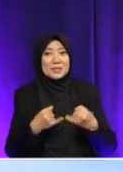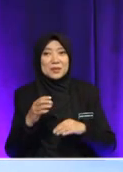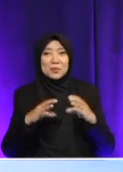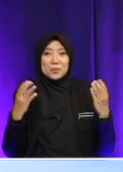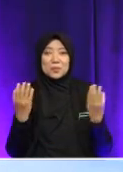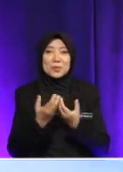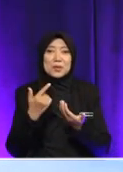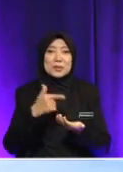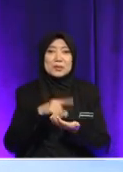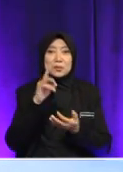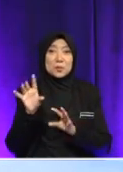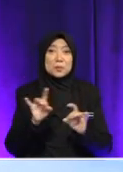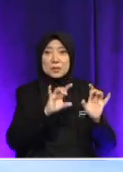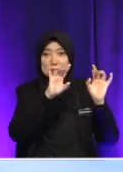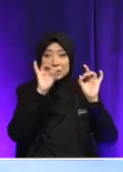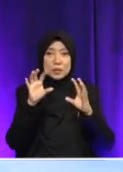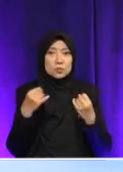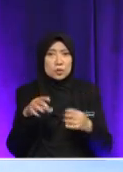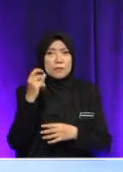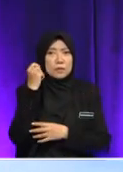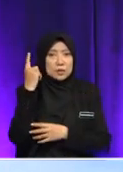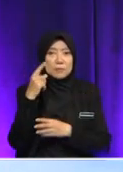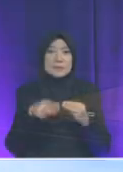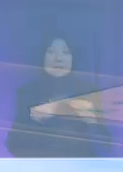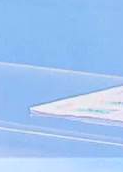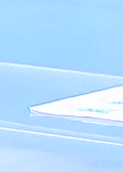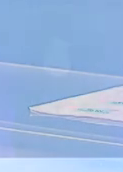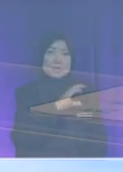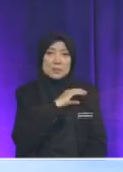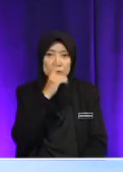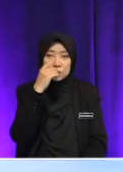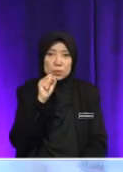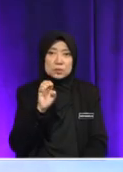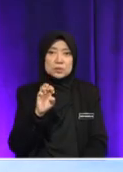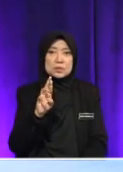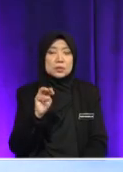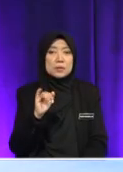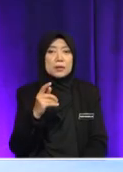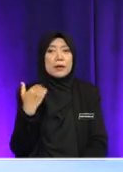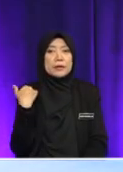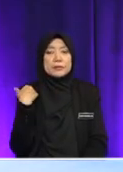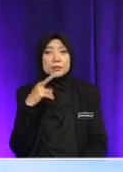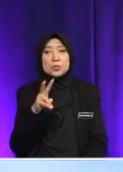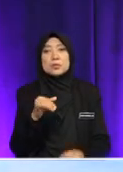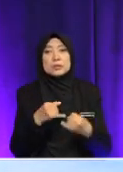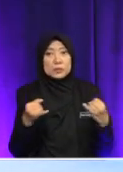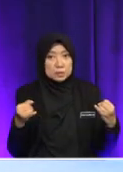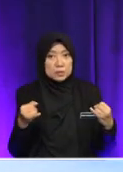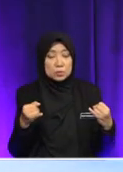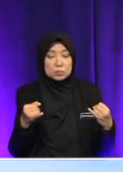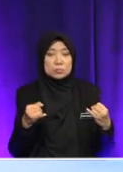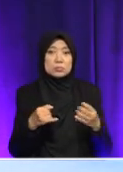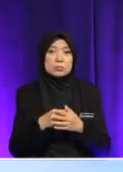satu bintang jadi kita udah memahami tentang ciri-ciri untuk serambi dan surami ini ada dua jenis kawan yaitu